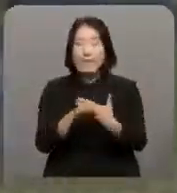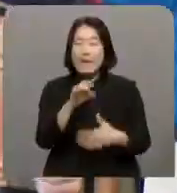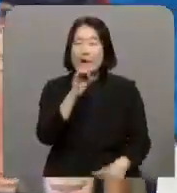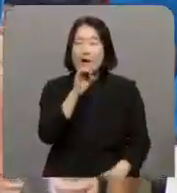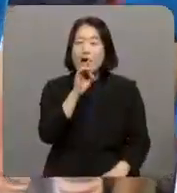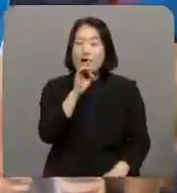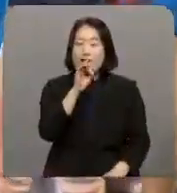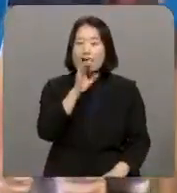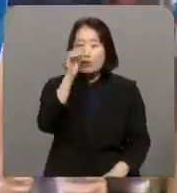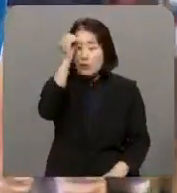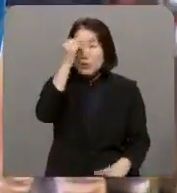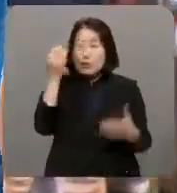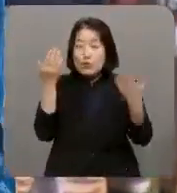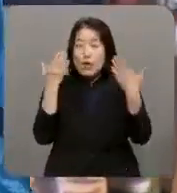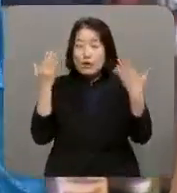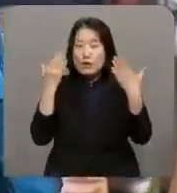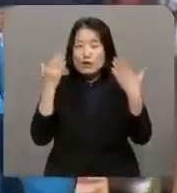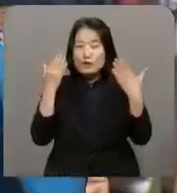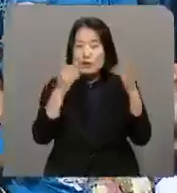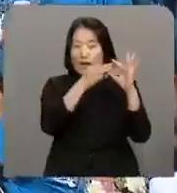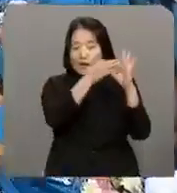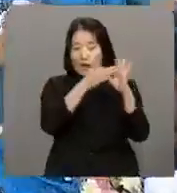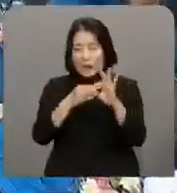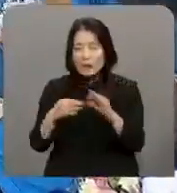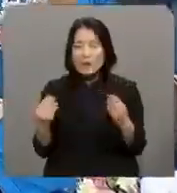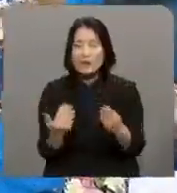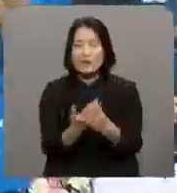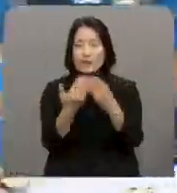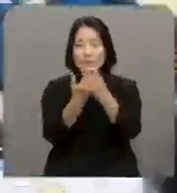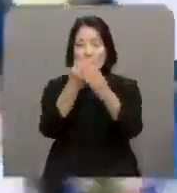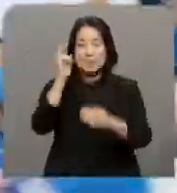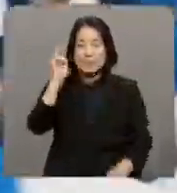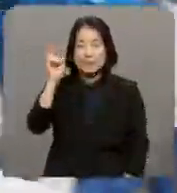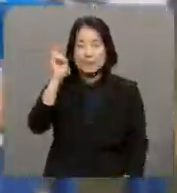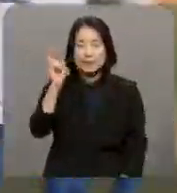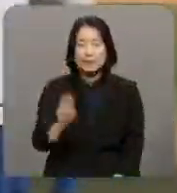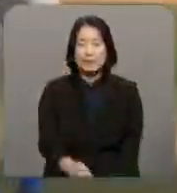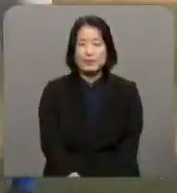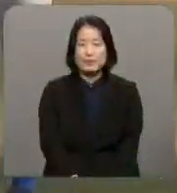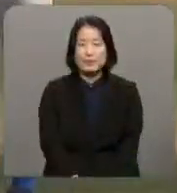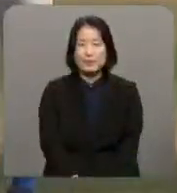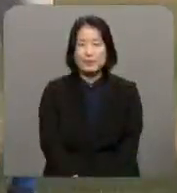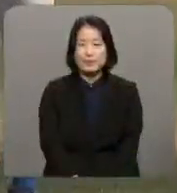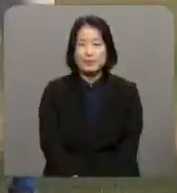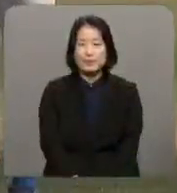강릉고의 야구 천하는 당분간 계속될 전망입니다. KBS 뉴스 강규엽입니다.